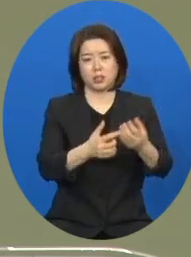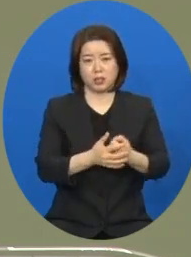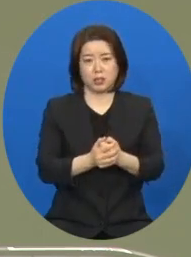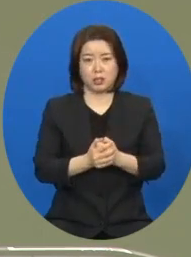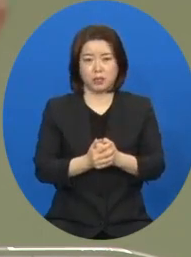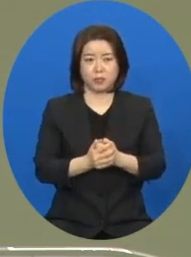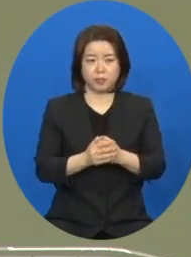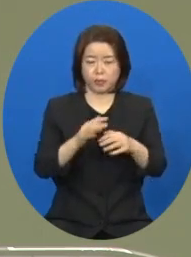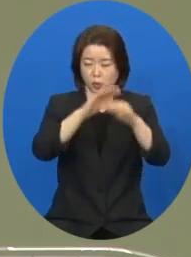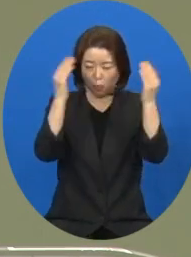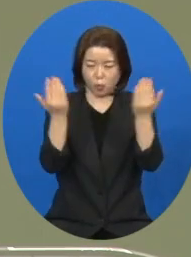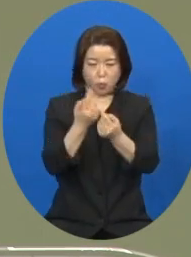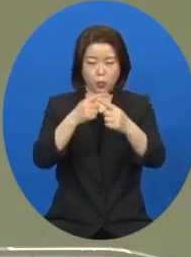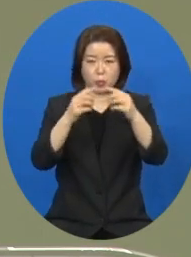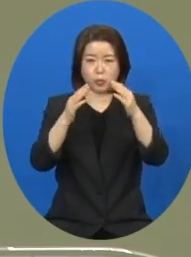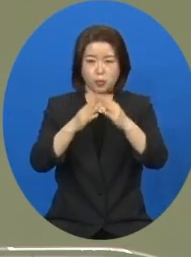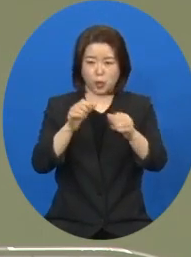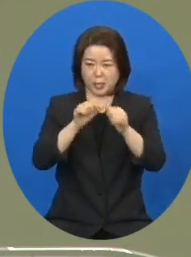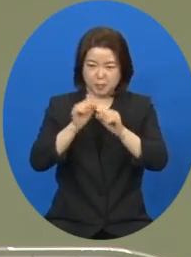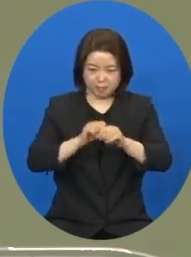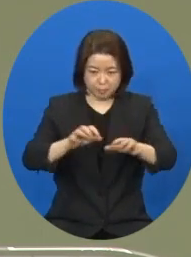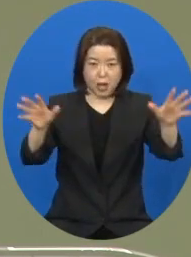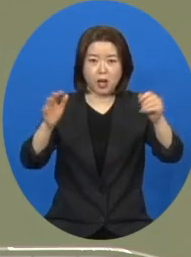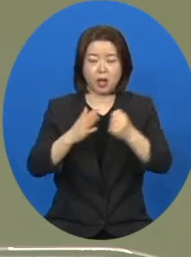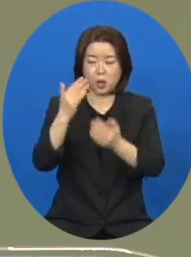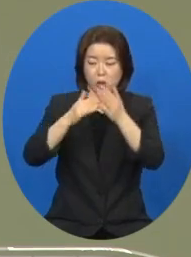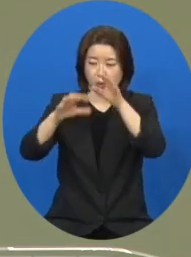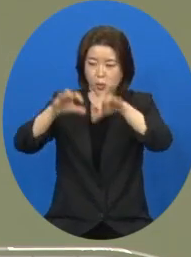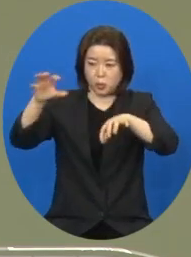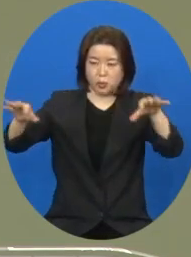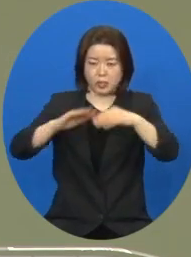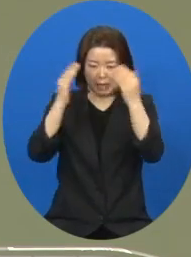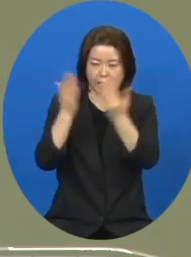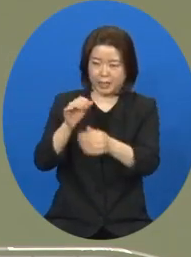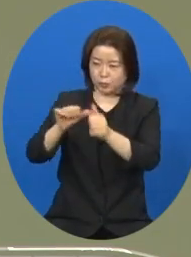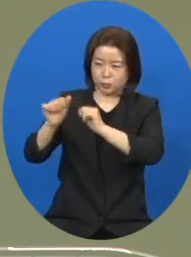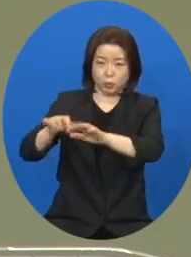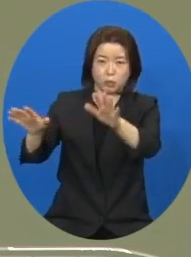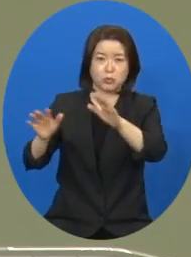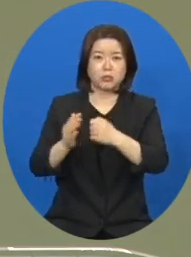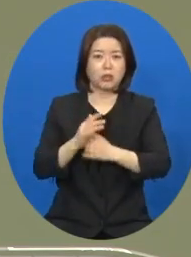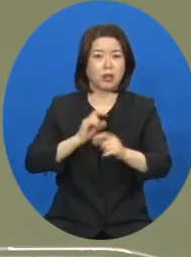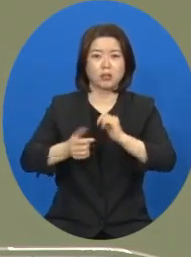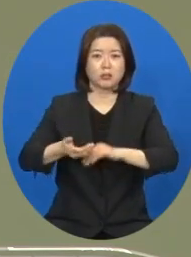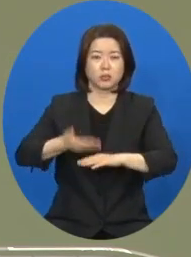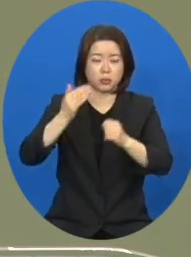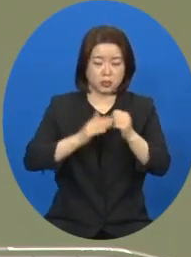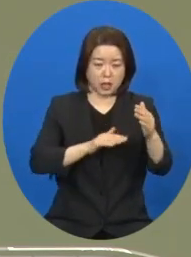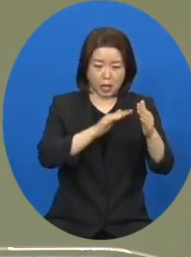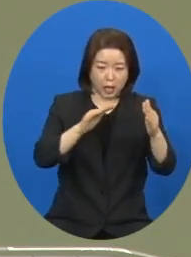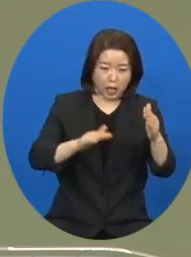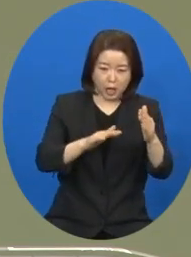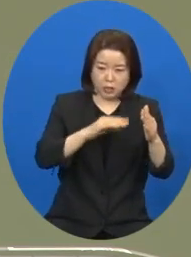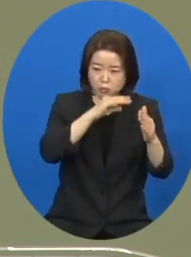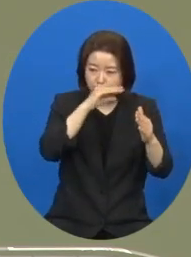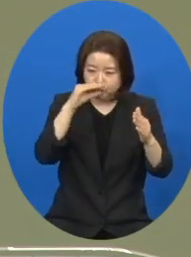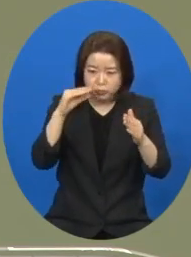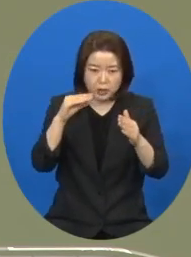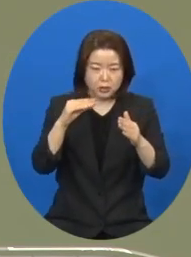아니더라고요. 온 교인들 소문나고 동네 다 소문나고 더 이상 가정을 꾸려 살 수도 없고,